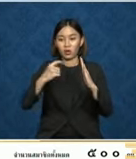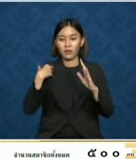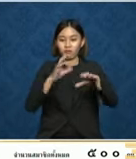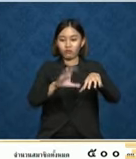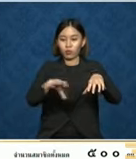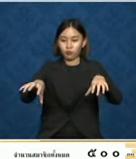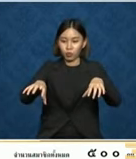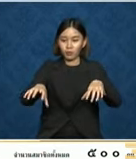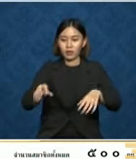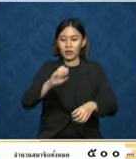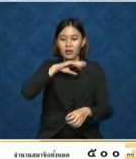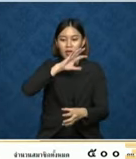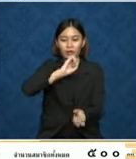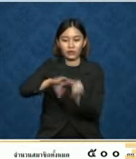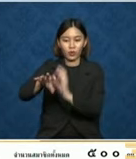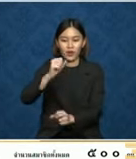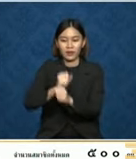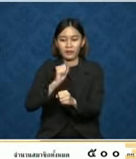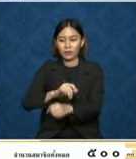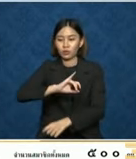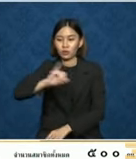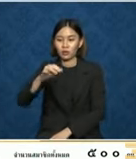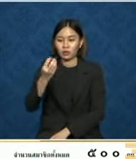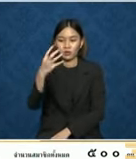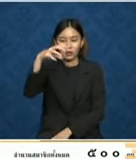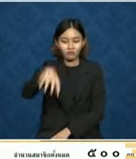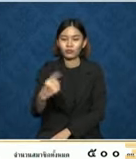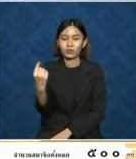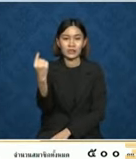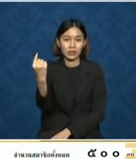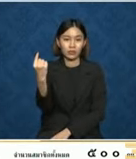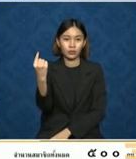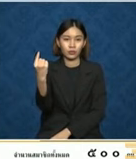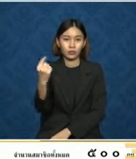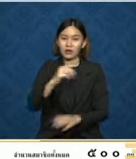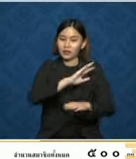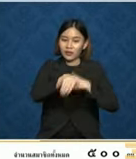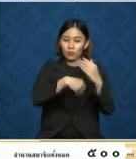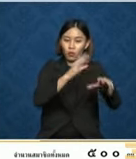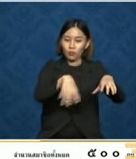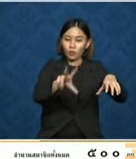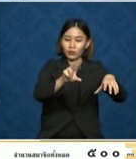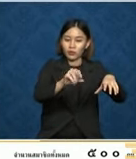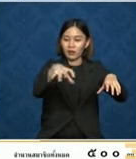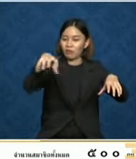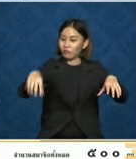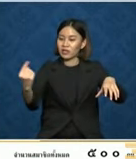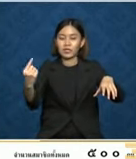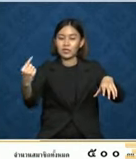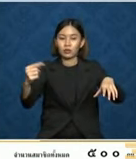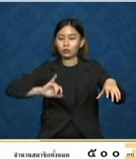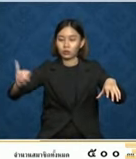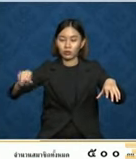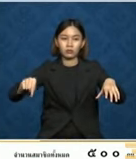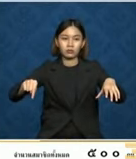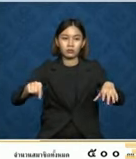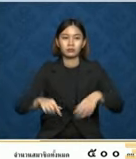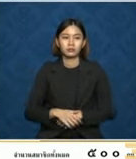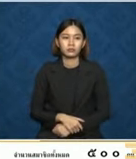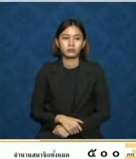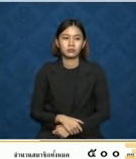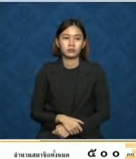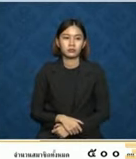ที่กำจัดขยะที่ดำเนินการถูกต้องอยู่เพียงแค่แห่งเดียวเท่านั้นจากทั้งหมด39แห่งครับขอสไลด์ลง